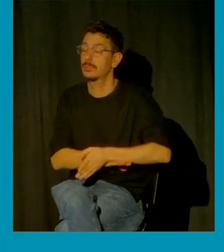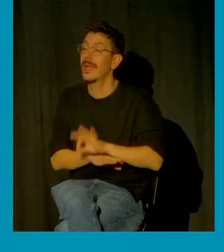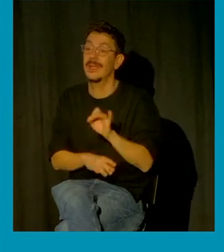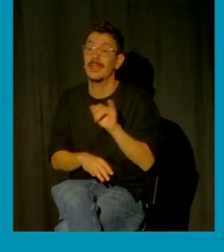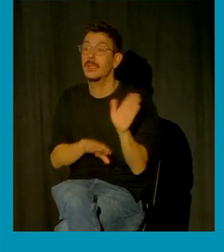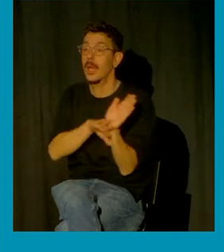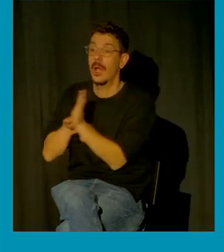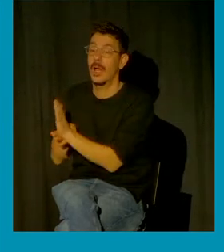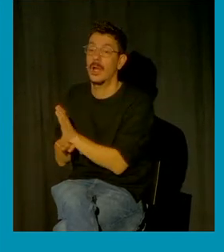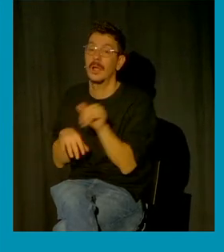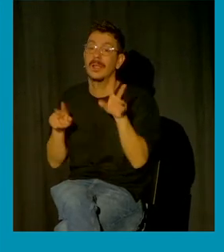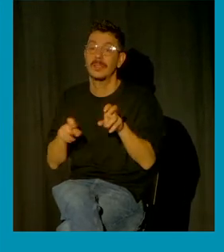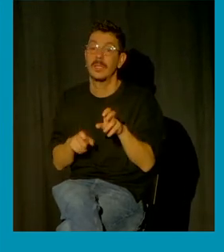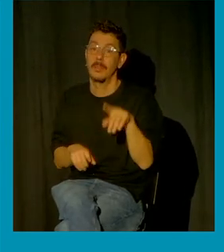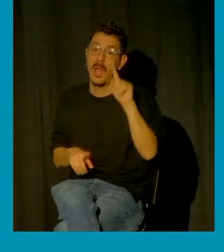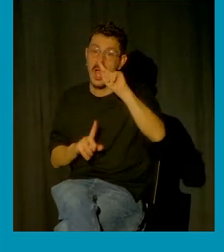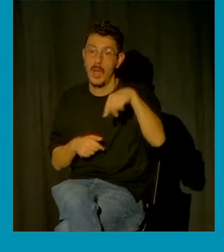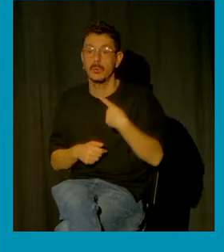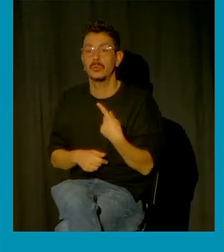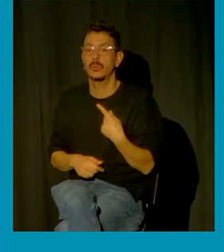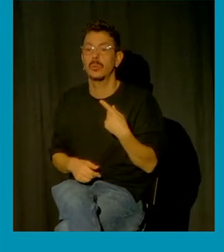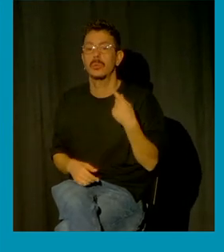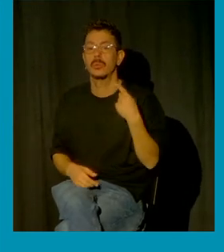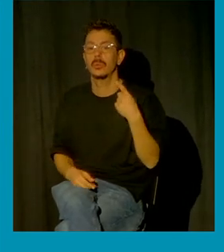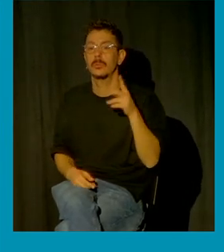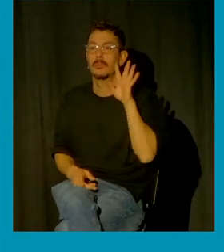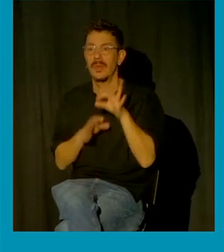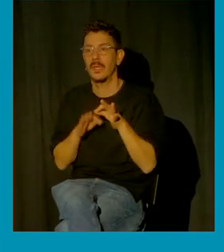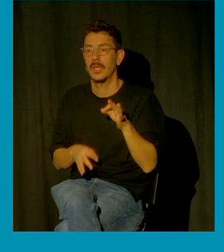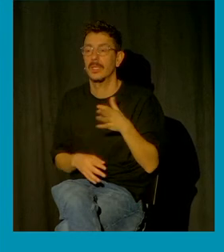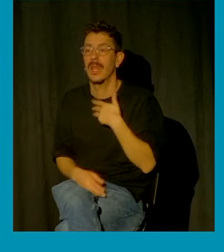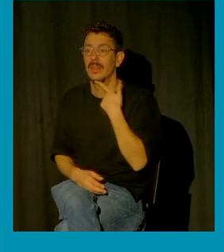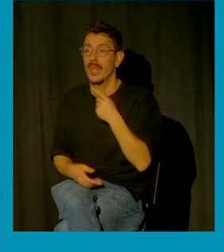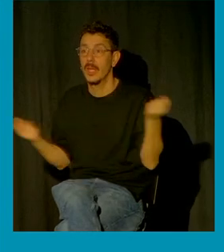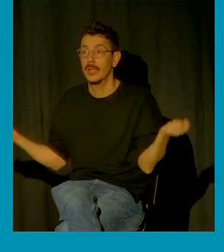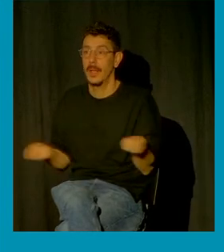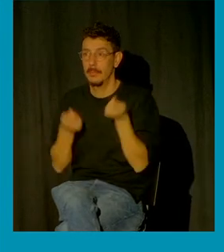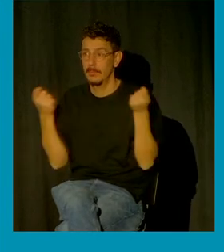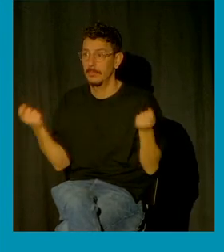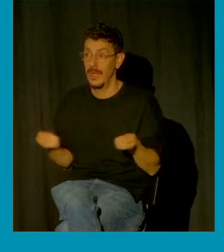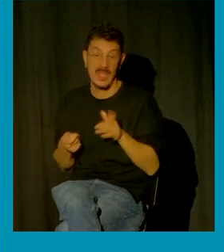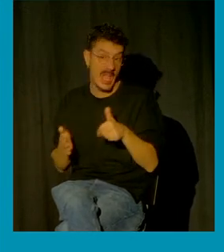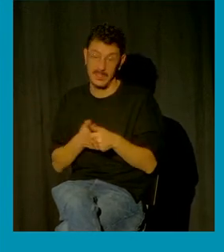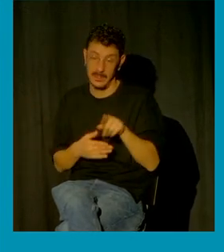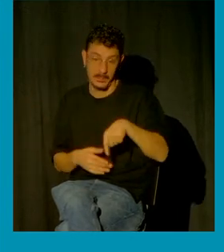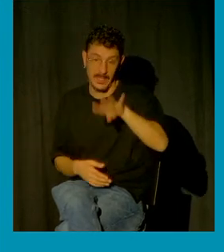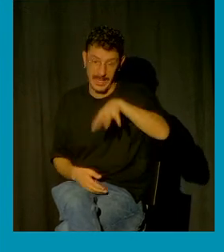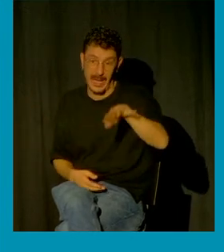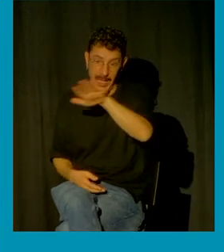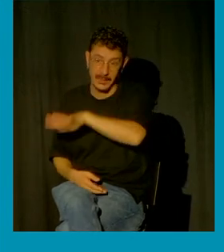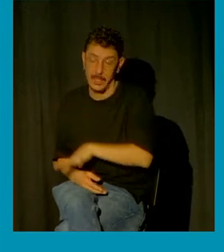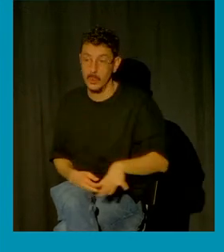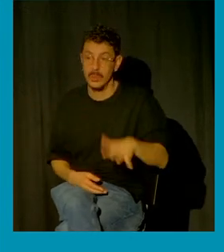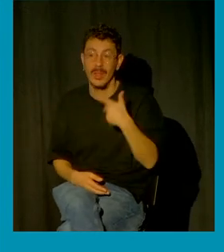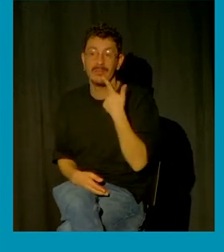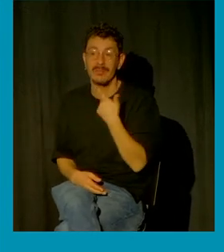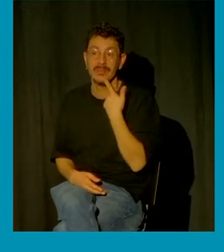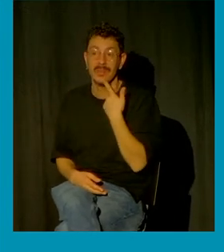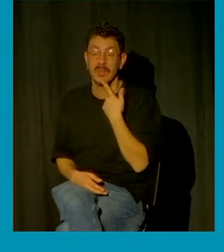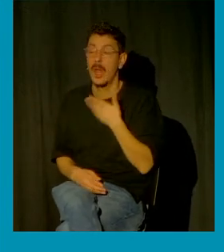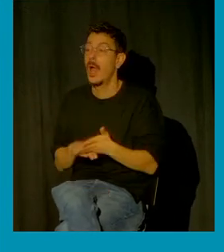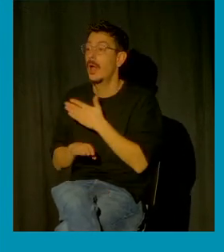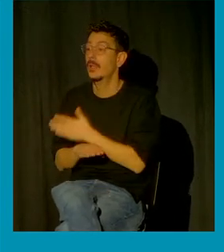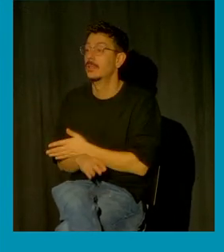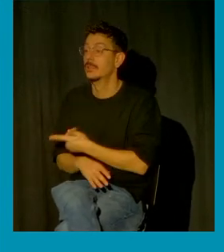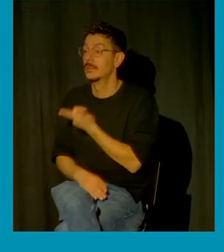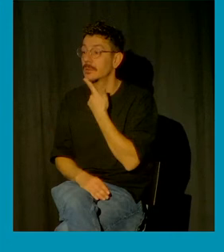banda com deia aquesta autoposada en perill sistemàticament totes les campanyes i estic parlant inclús de Catalunya diu igual de la mateixa manera que ens deien